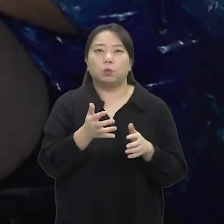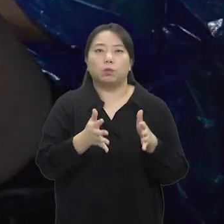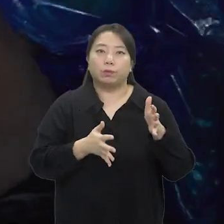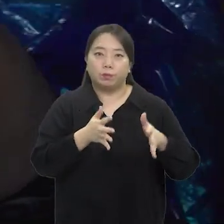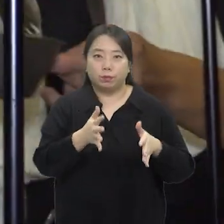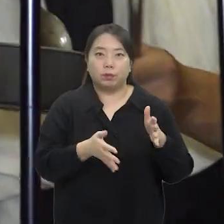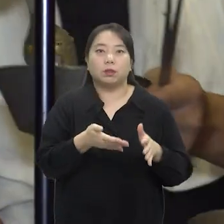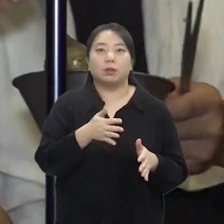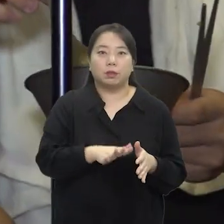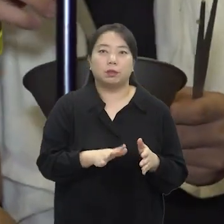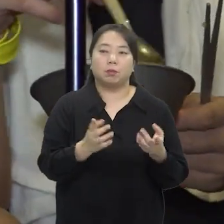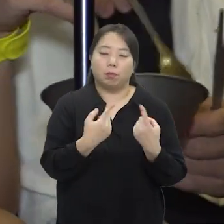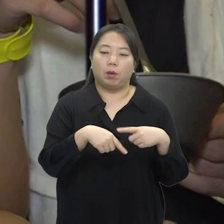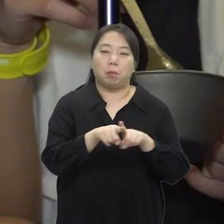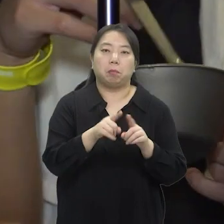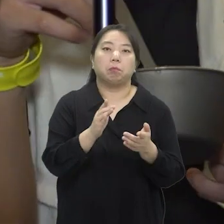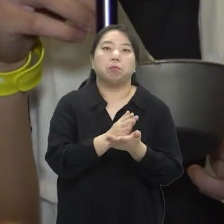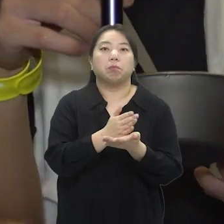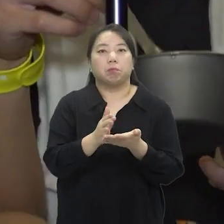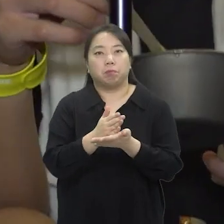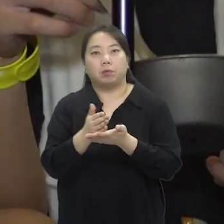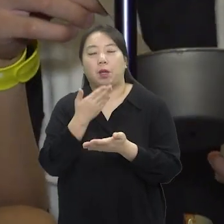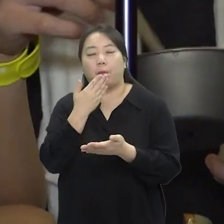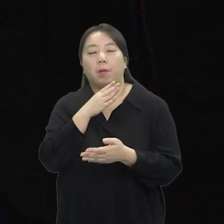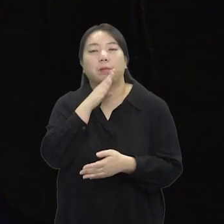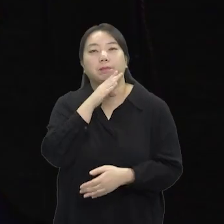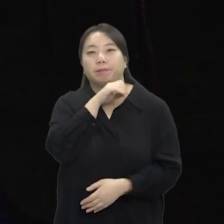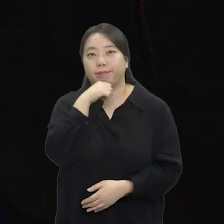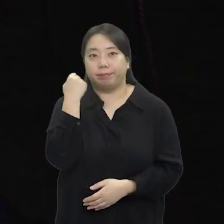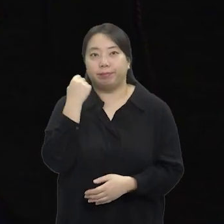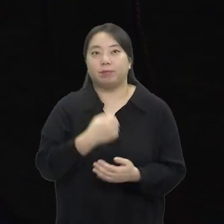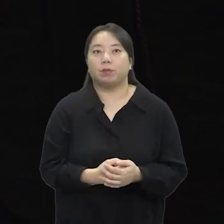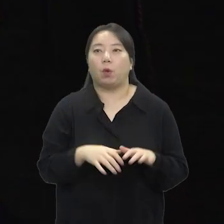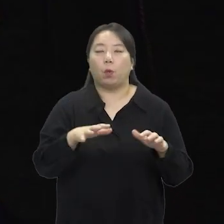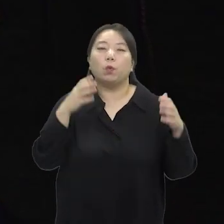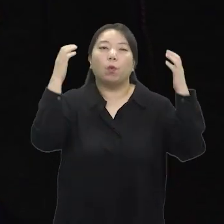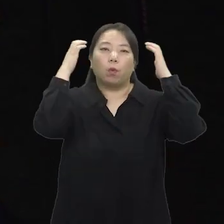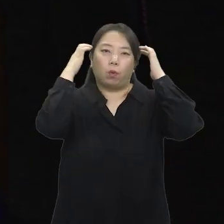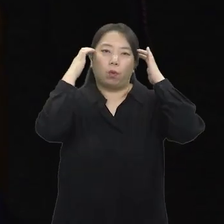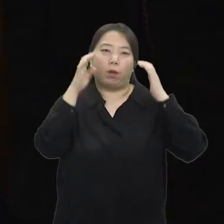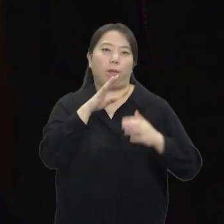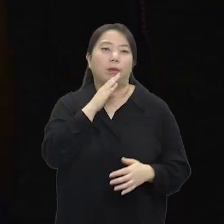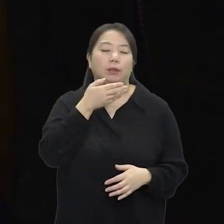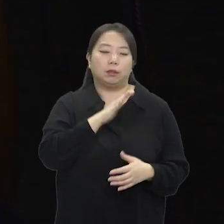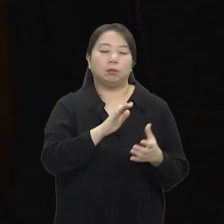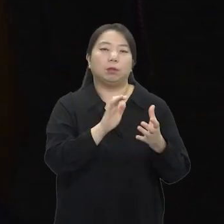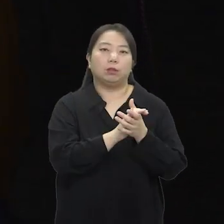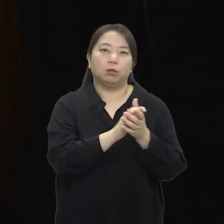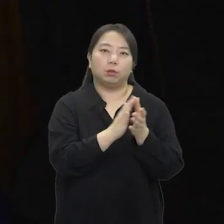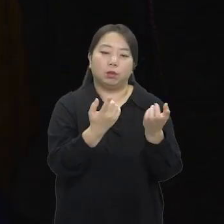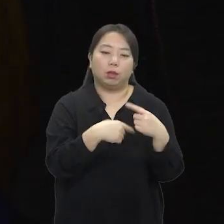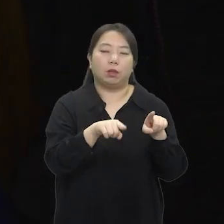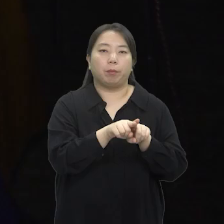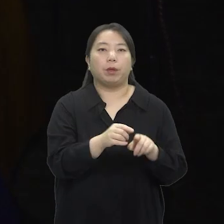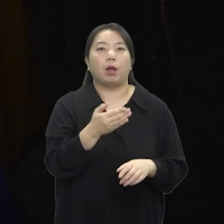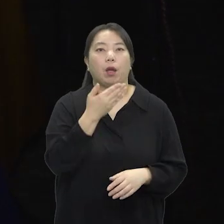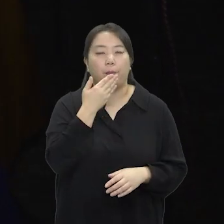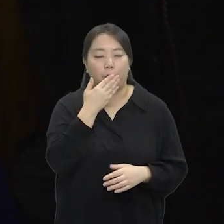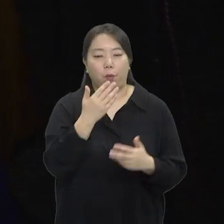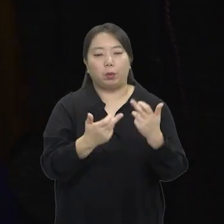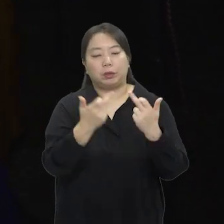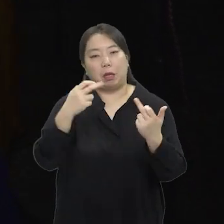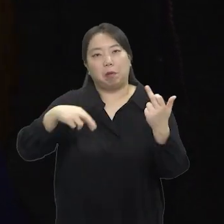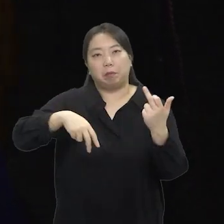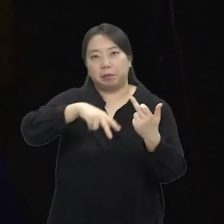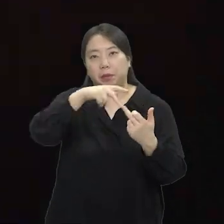어설프지만 그래도 함께 나누니 맛은 최고입니다. 오늘 고생스러웠지만 친구들이랑 같이 밥도 먹고 산도 타고 하니까